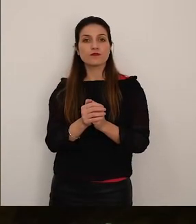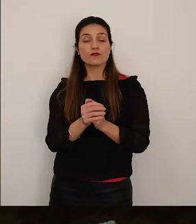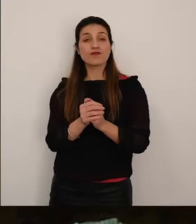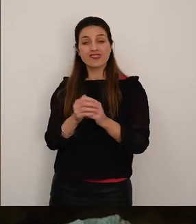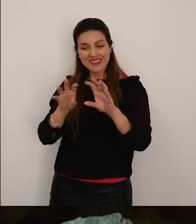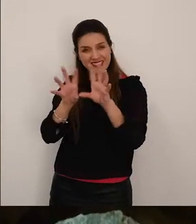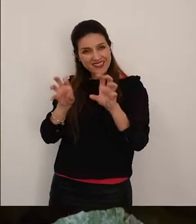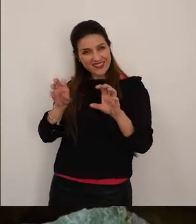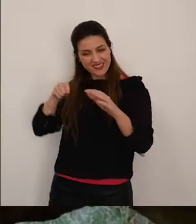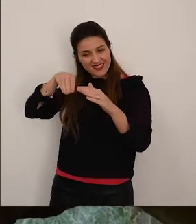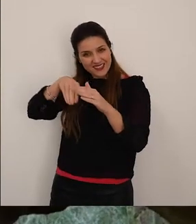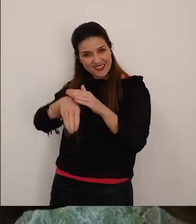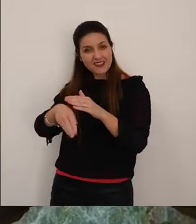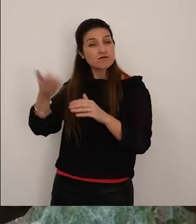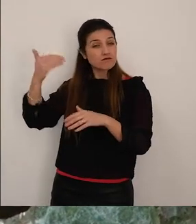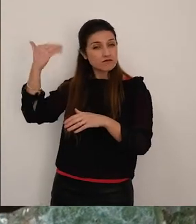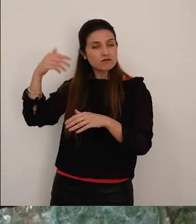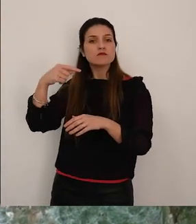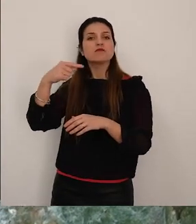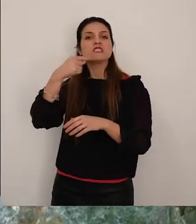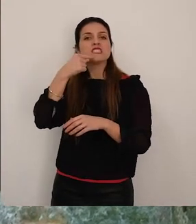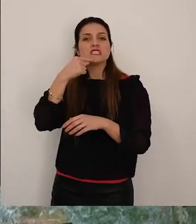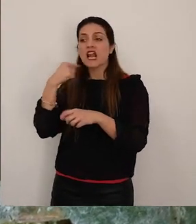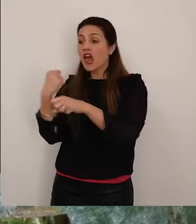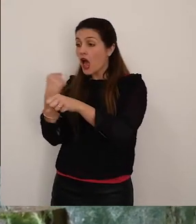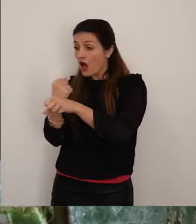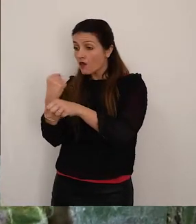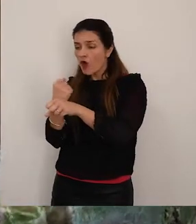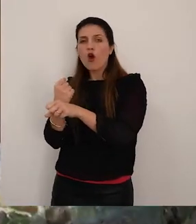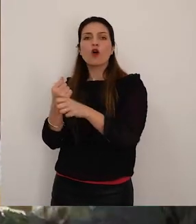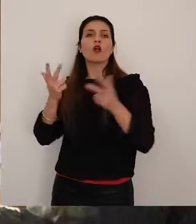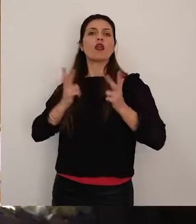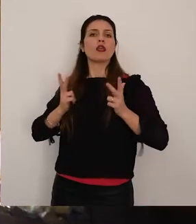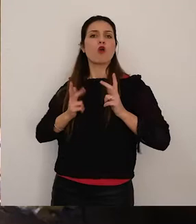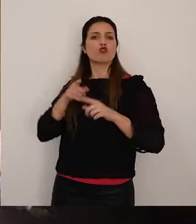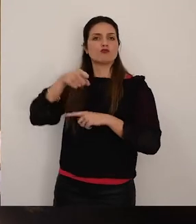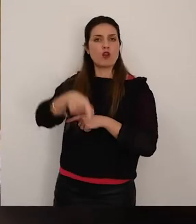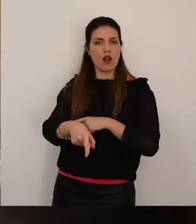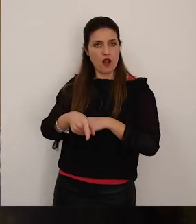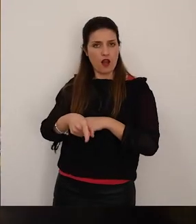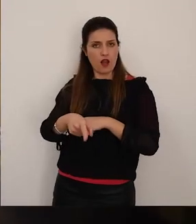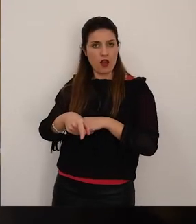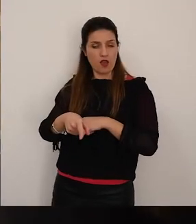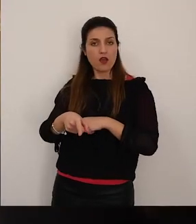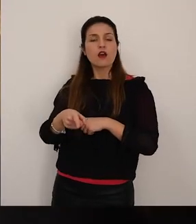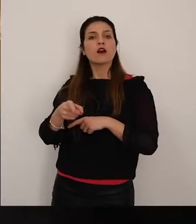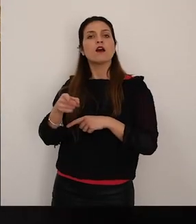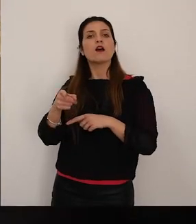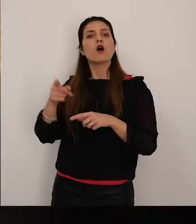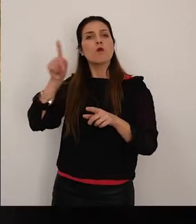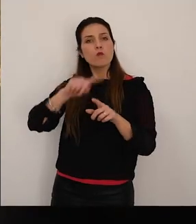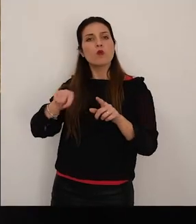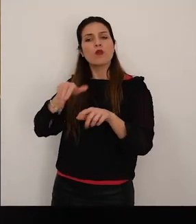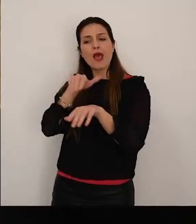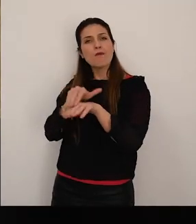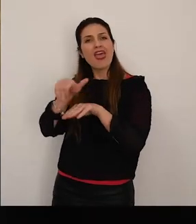La cripta fu in passato un luogo di riposo e di lavoro per i monaci bizantini abitanti dell'antica abbazia del Mito, nonché luogo per